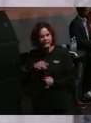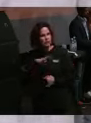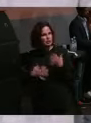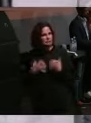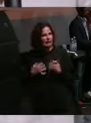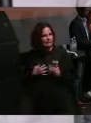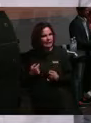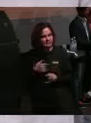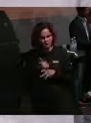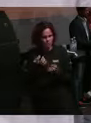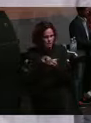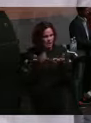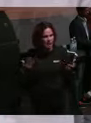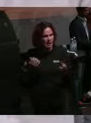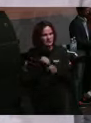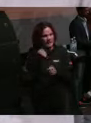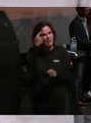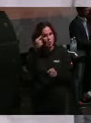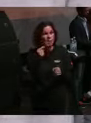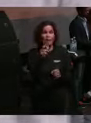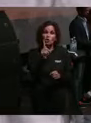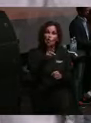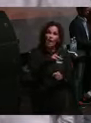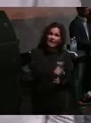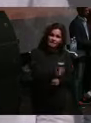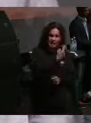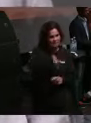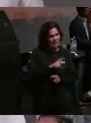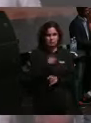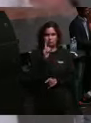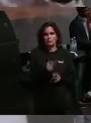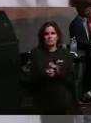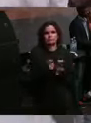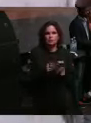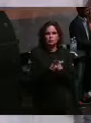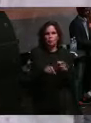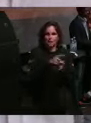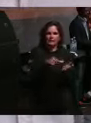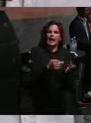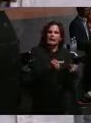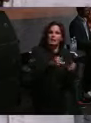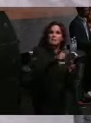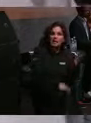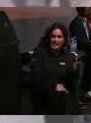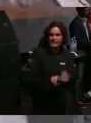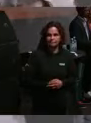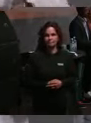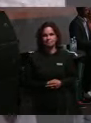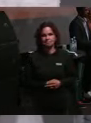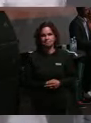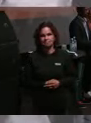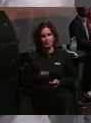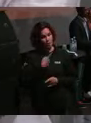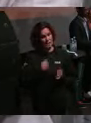spennende, det jo kanskje ikke så mange som skulle tro det da, men KrF har jo plutselig blitt et kjernekraftparti, og går jo langt fram der. Men de